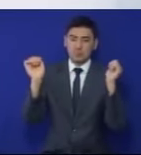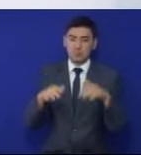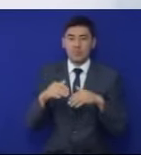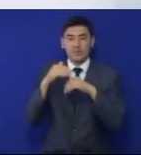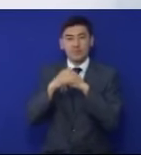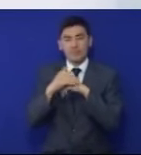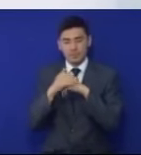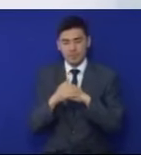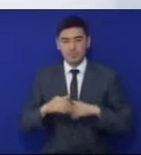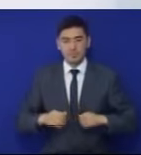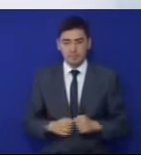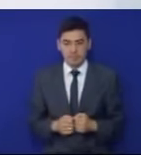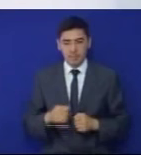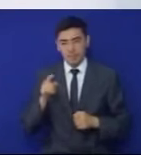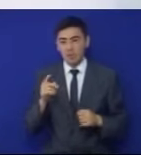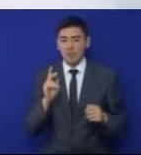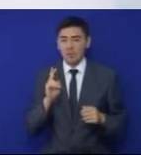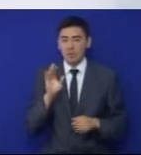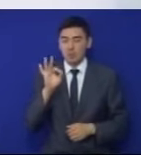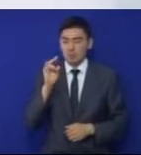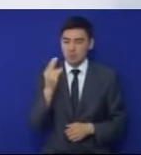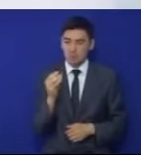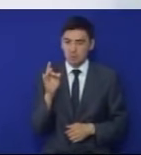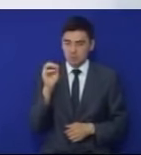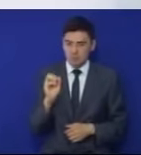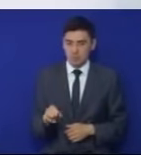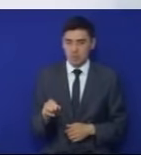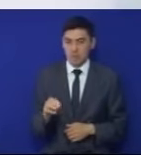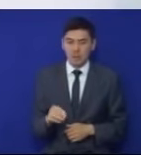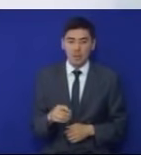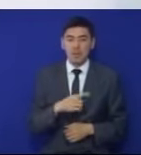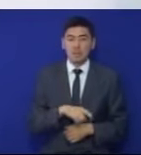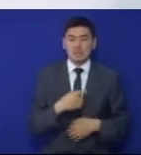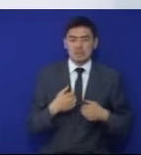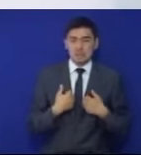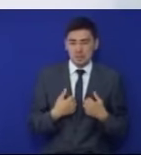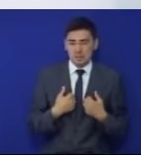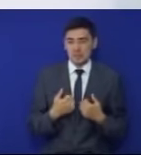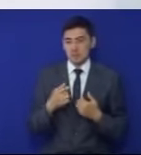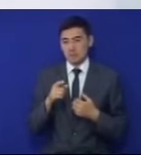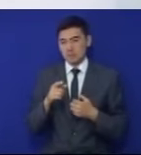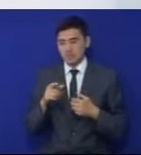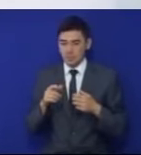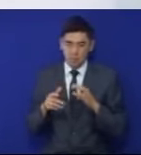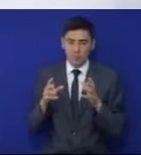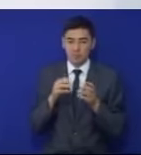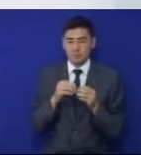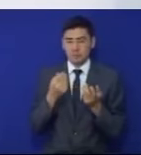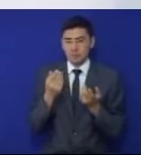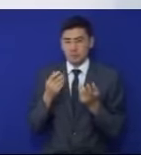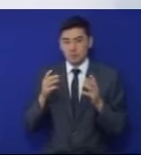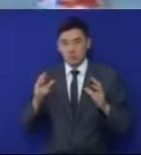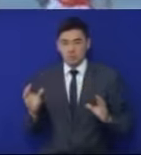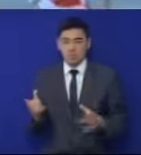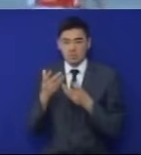была организована грандиозная концертная программа. Организаторы приложили максимум усилий, чтобы сделать этот вечер для выпускников